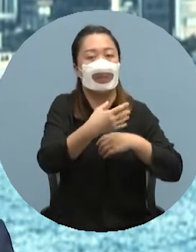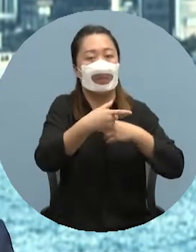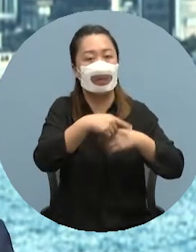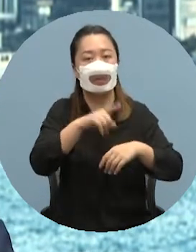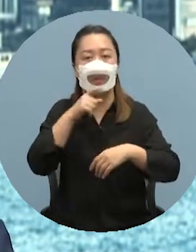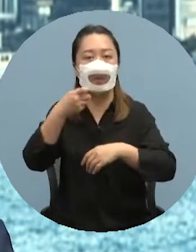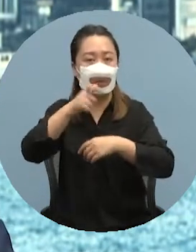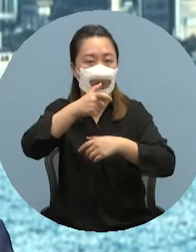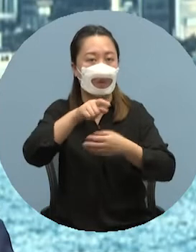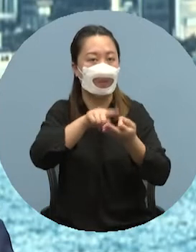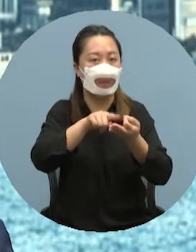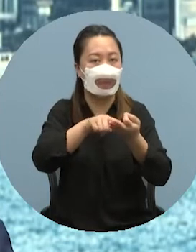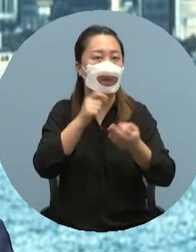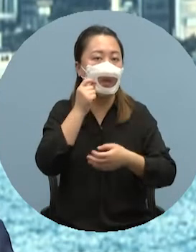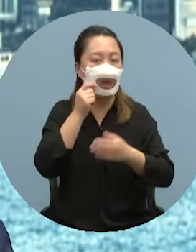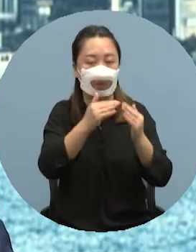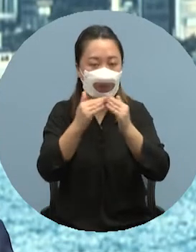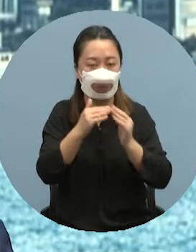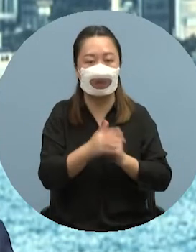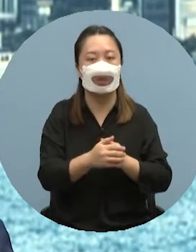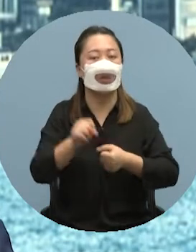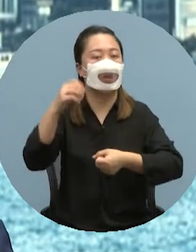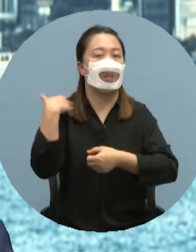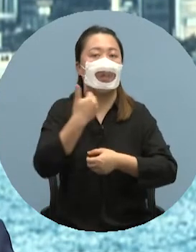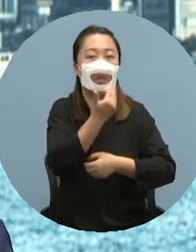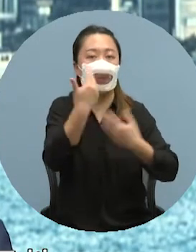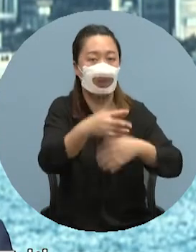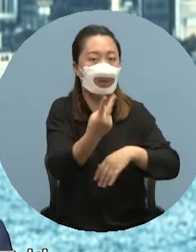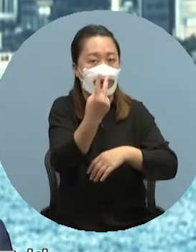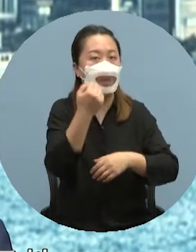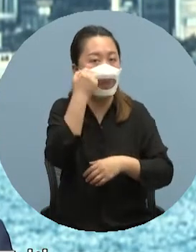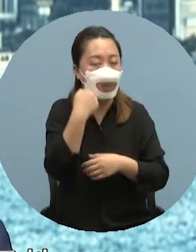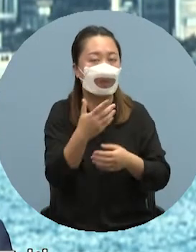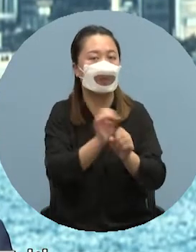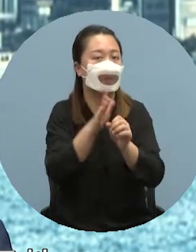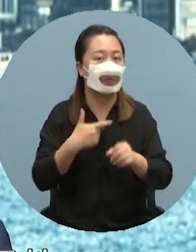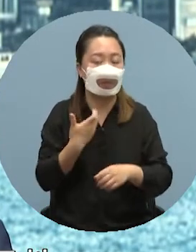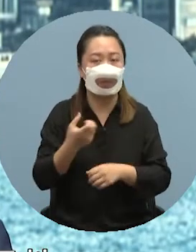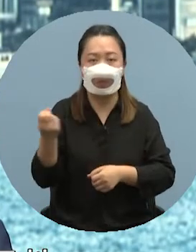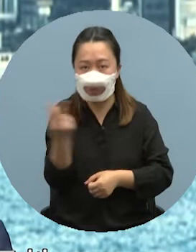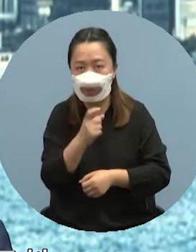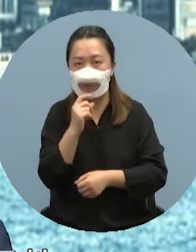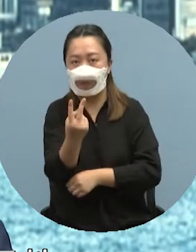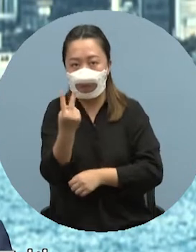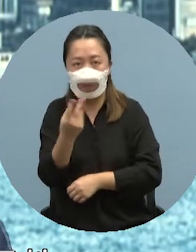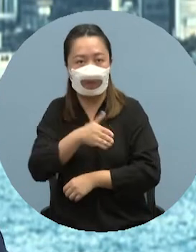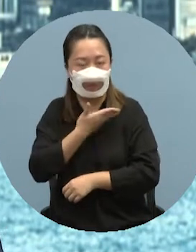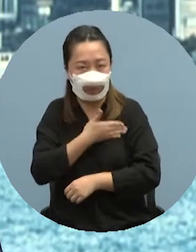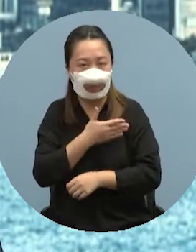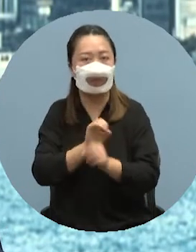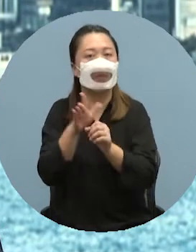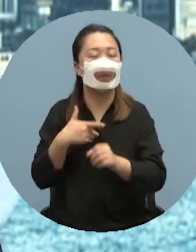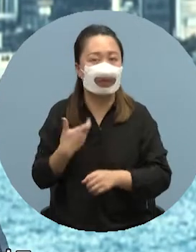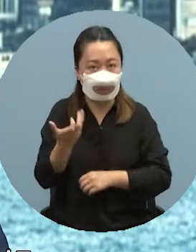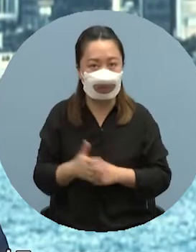這間院舍再報多了2名的院友是陽性，另外再有2名的員工也是陽性。在學